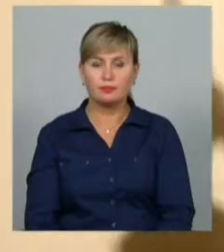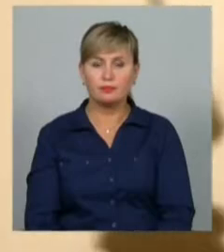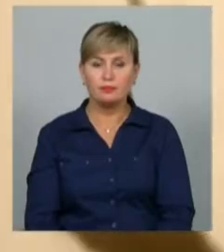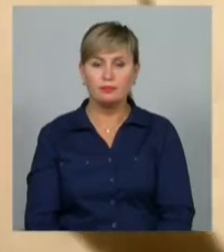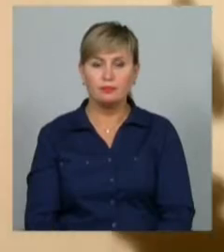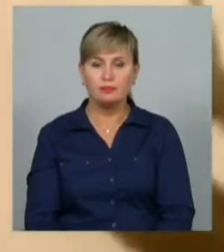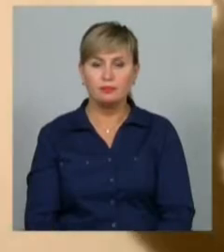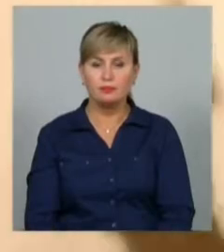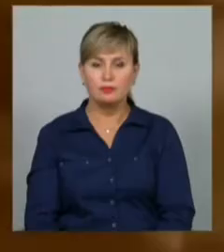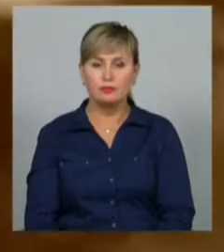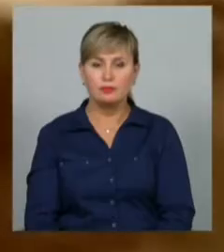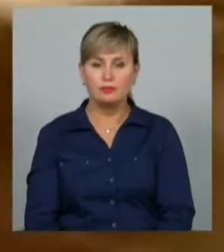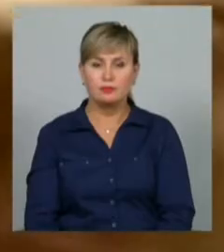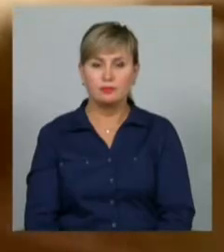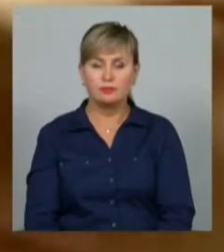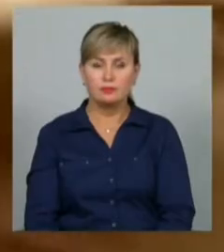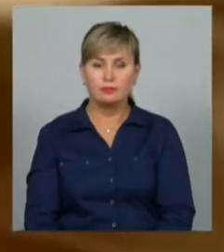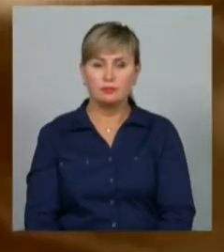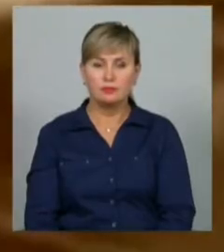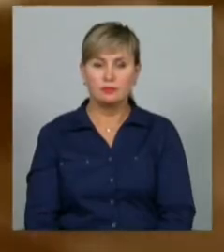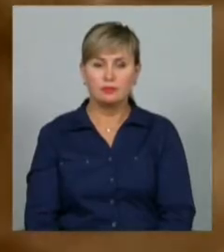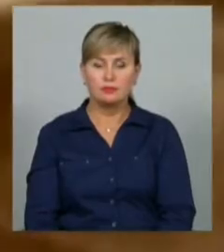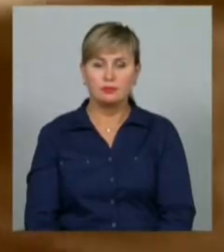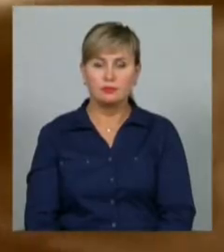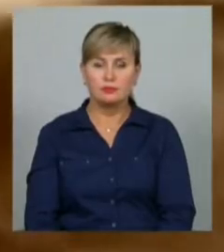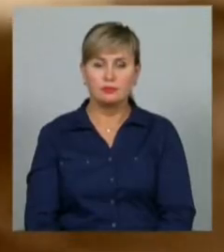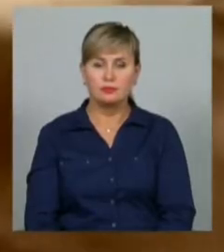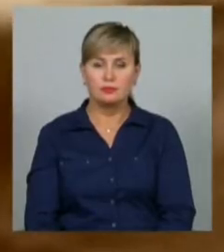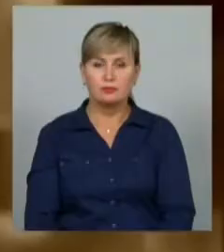Приказ товарища Сталина выполнен!